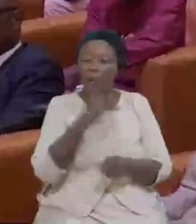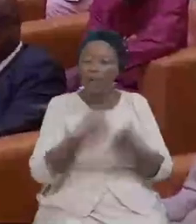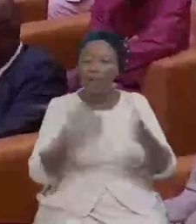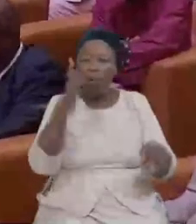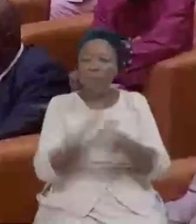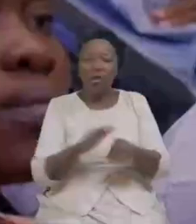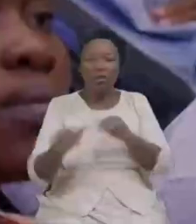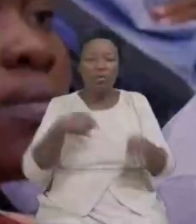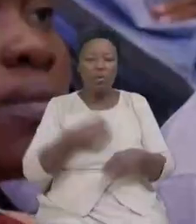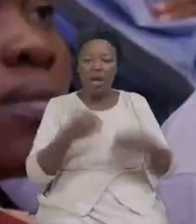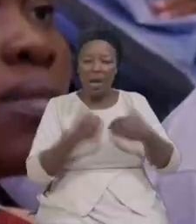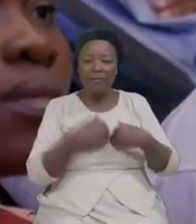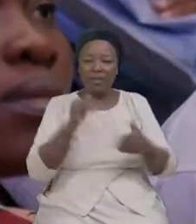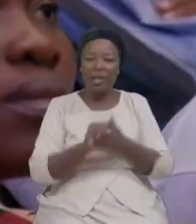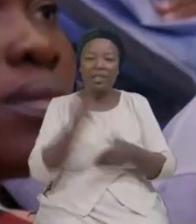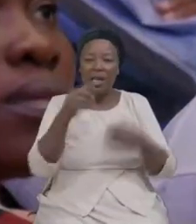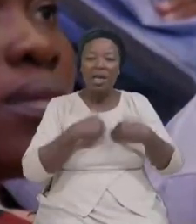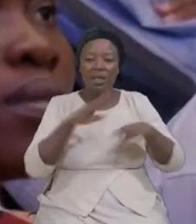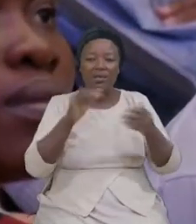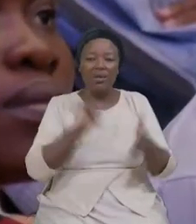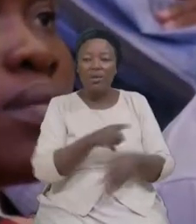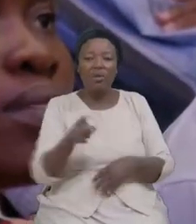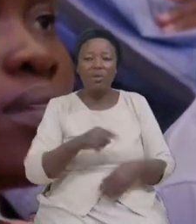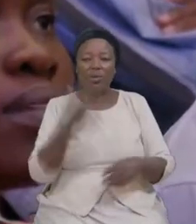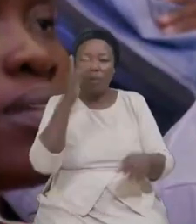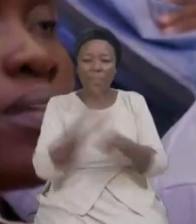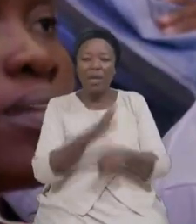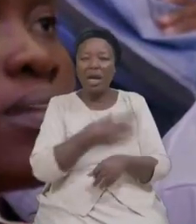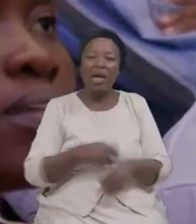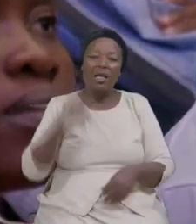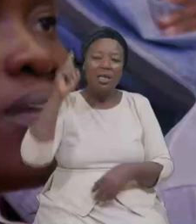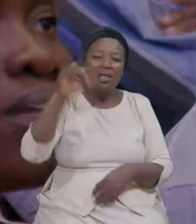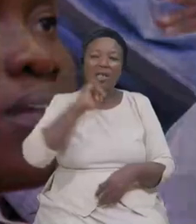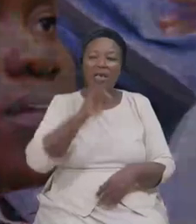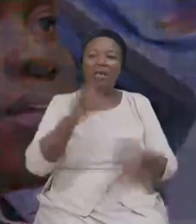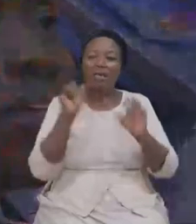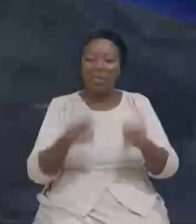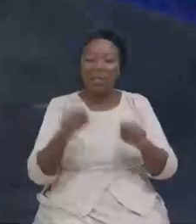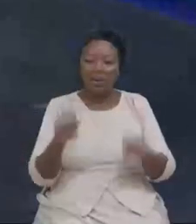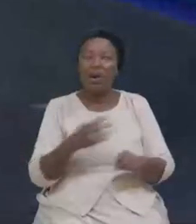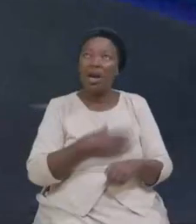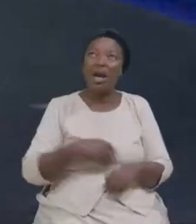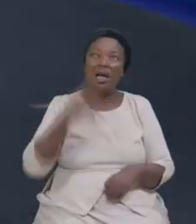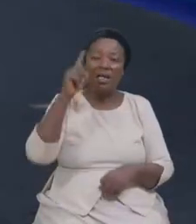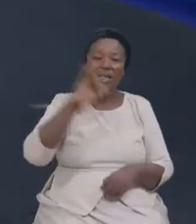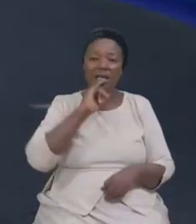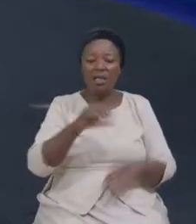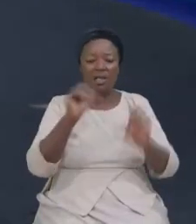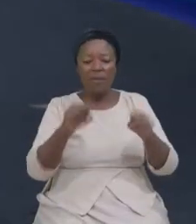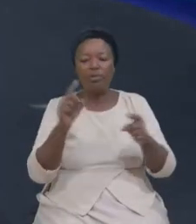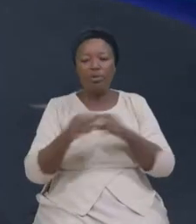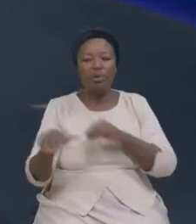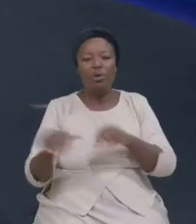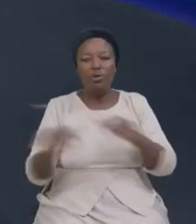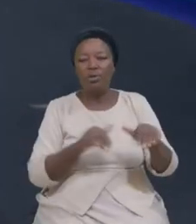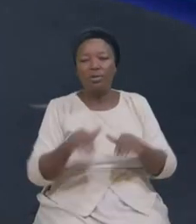a fait la promesse et qu'il peut l'accomplir. Il est capable d'accomplir ce